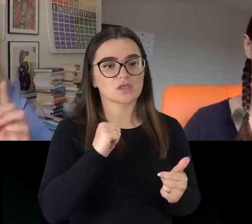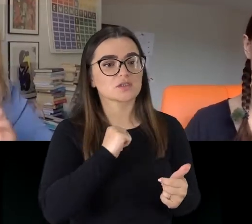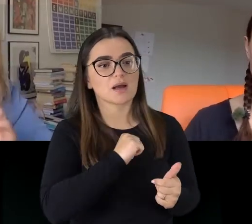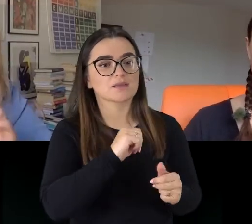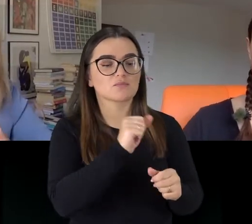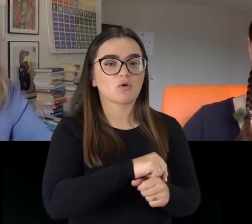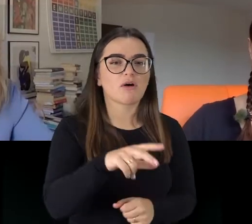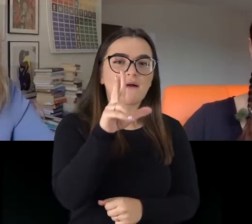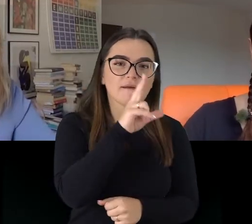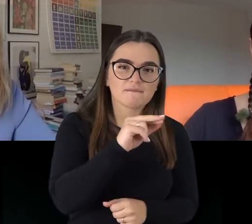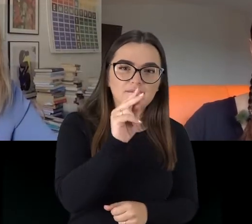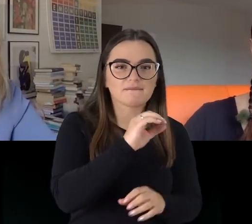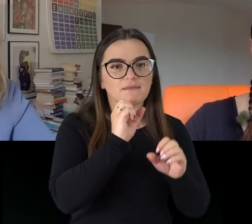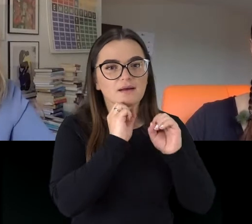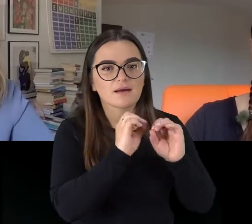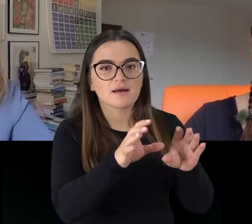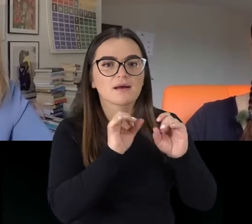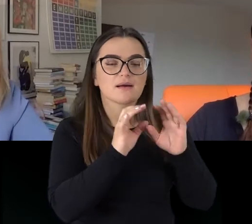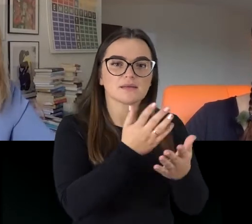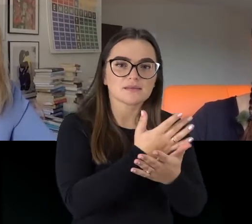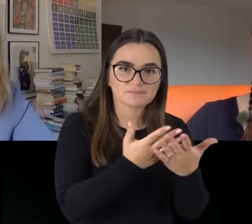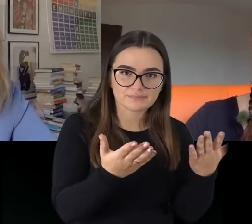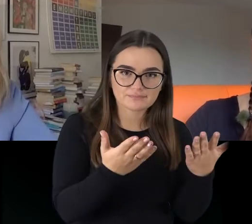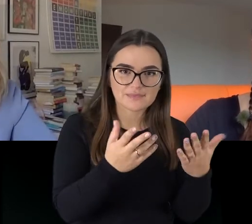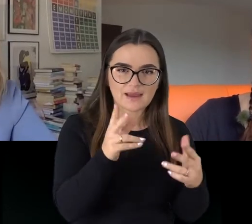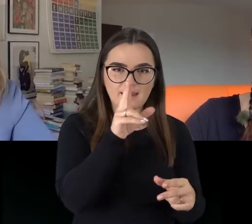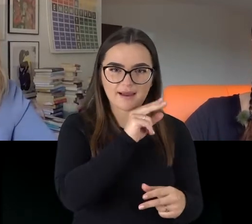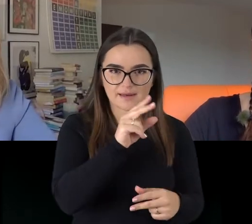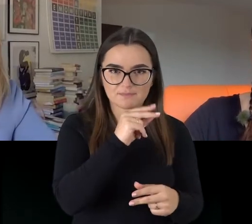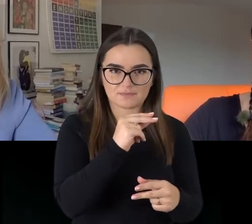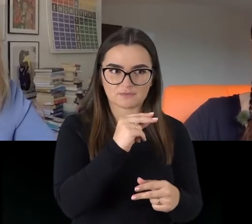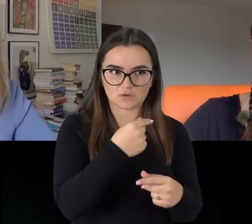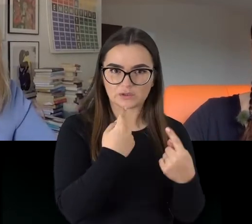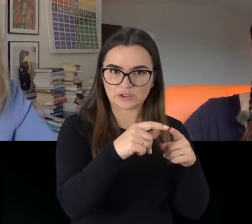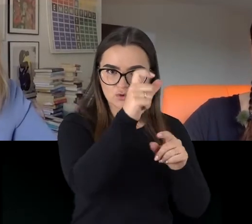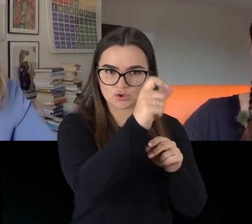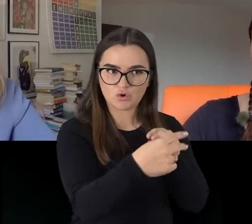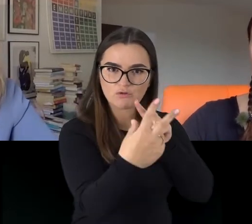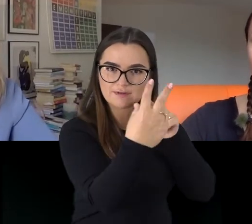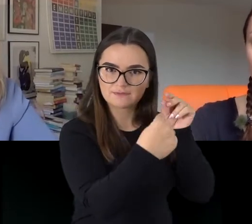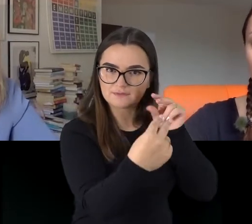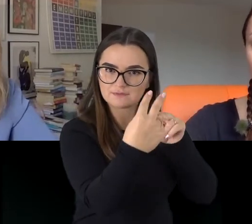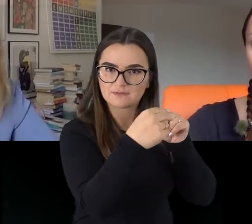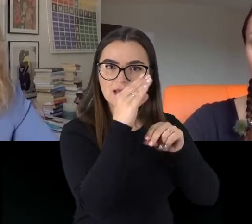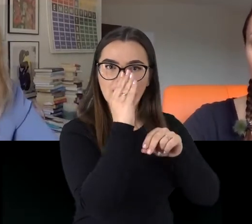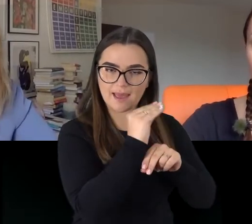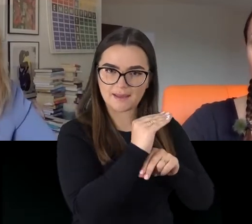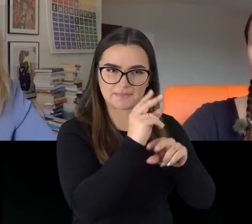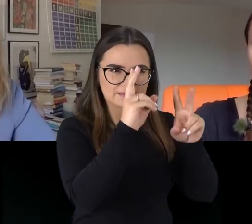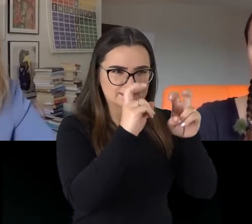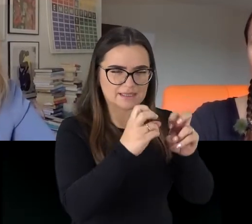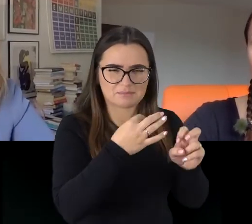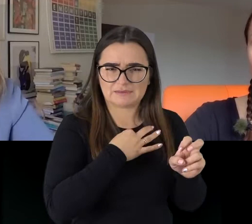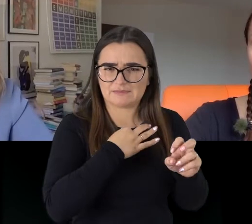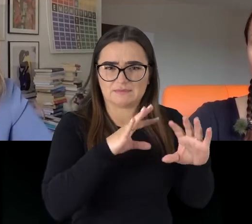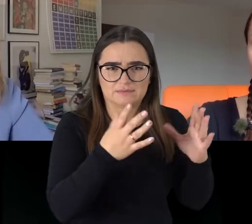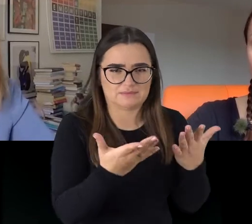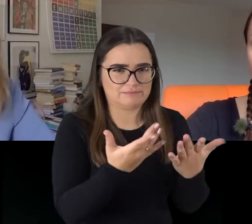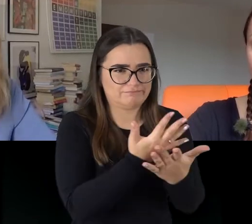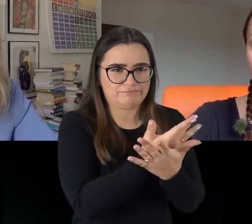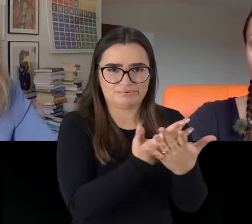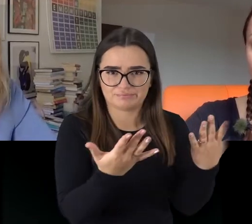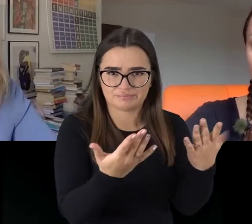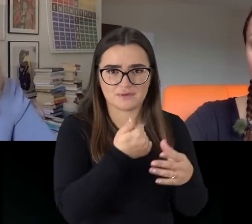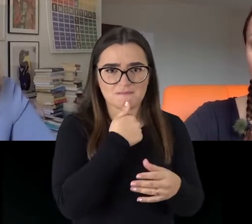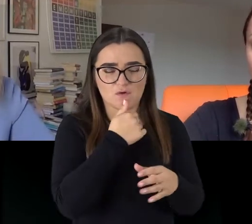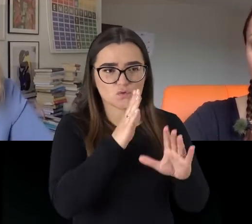čia žodis yra lemiančiai svarbus, kalbėtis, ar ne, su savo artimu žmogumi visomis temomis. Tai reiškia net ir